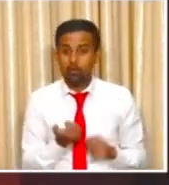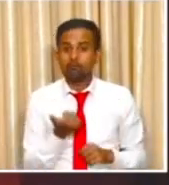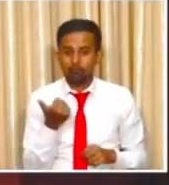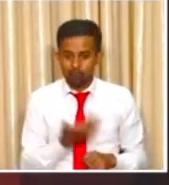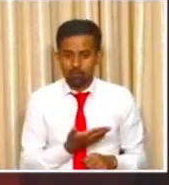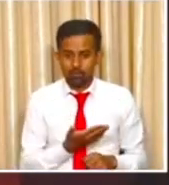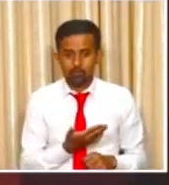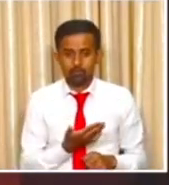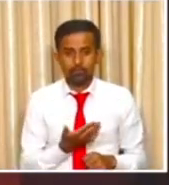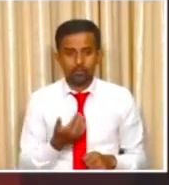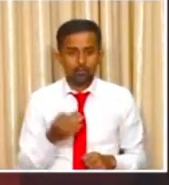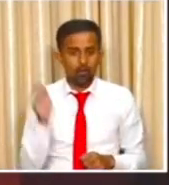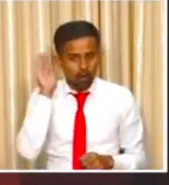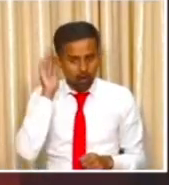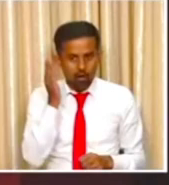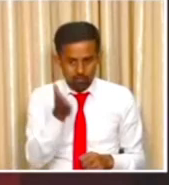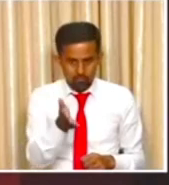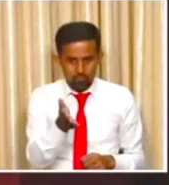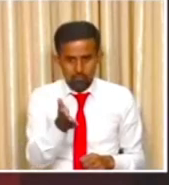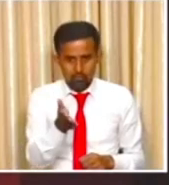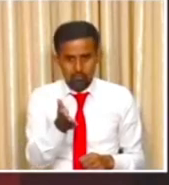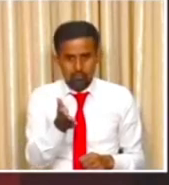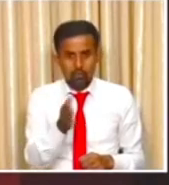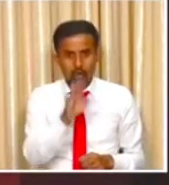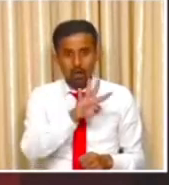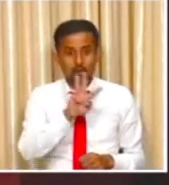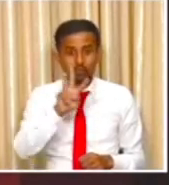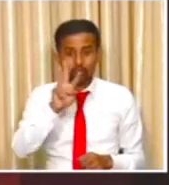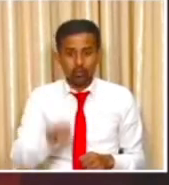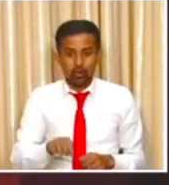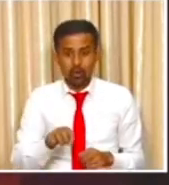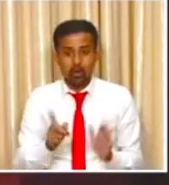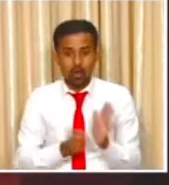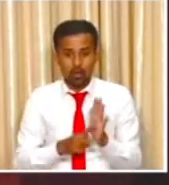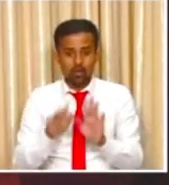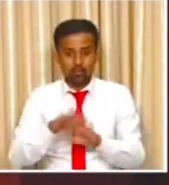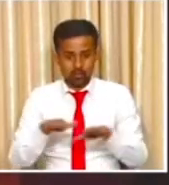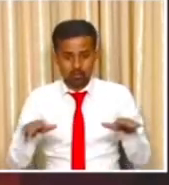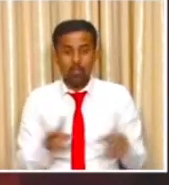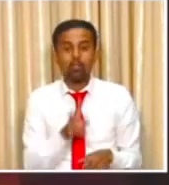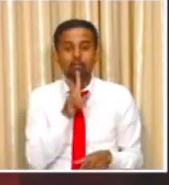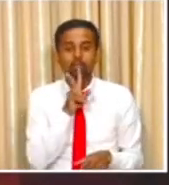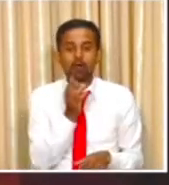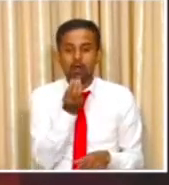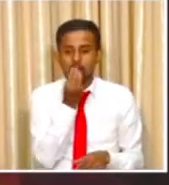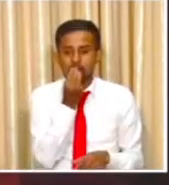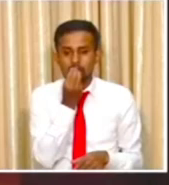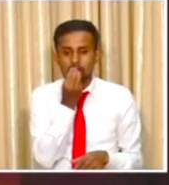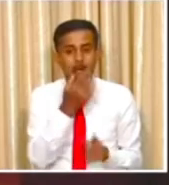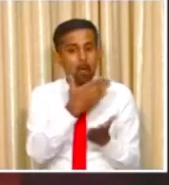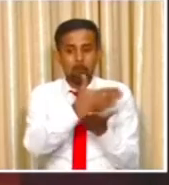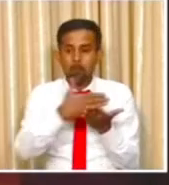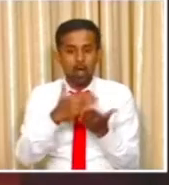वेदगत्नो निशमतिमा लगे हतलिस्तुन लक्ष्य पासल दू दर्वांगे दिवाहरे पीलिबंद मंकने कोटसकटने